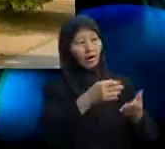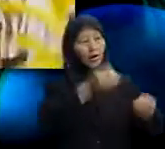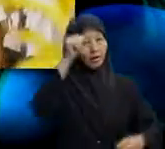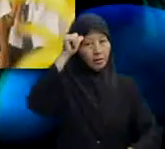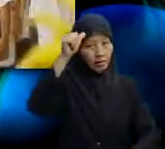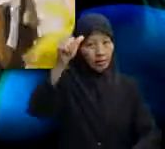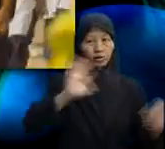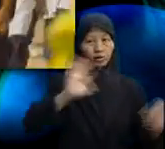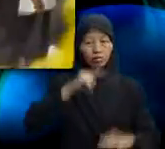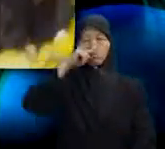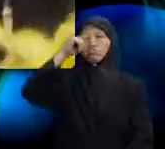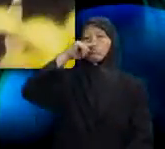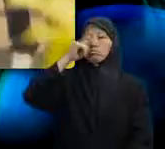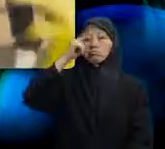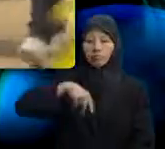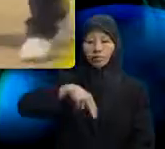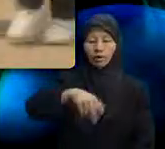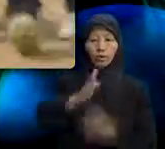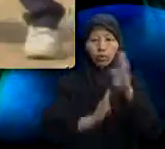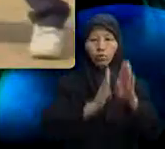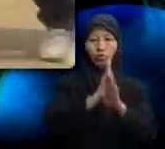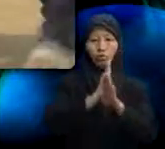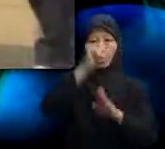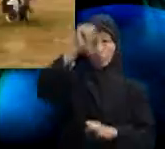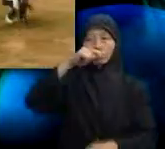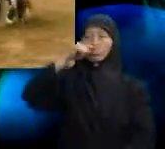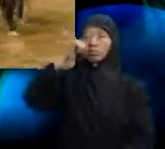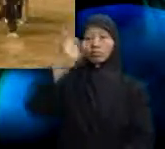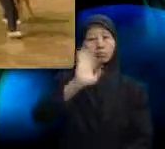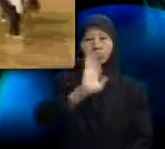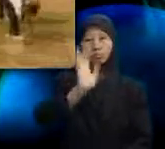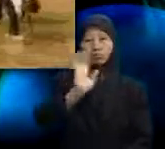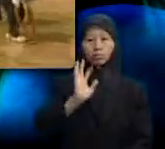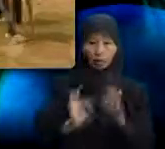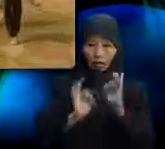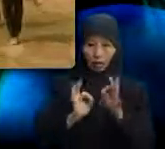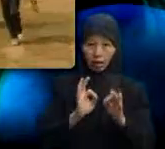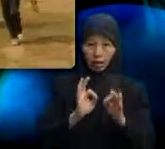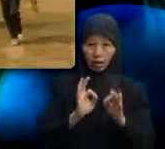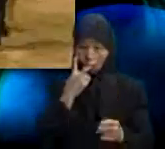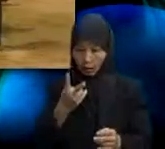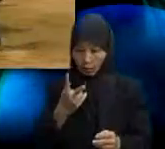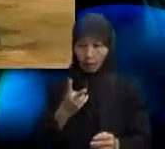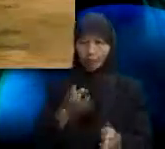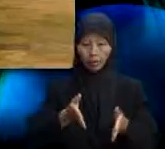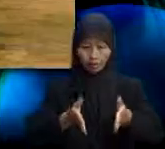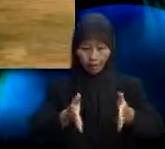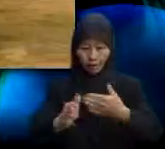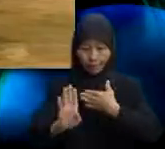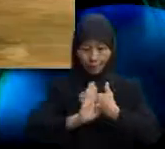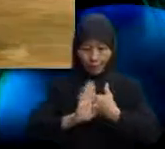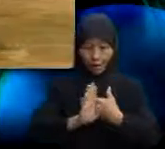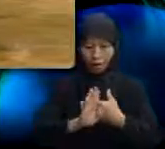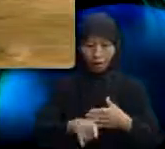kenali. Janganlah kita sombong ketika berjalan di bumi Allah. Jika bertemu sesuatu yang bahaya di jalan